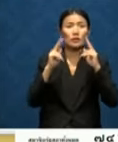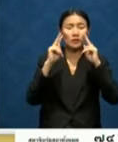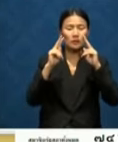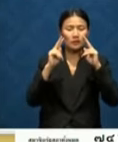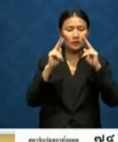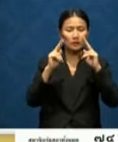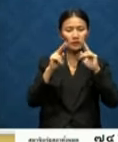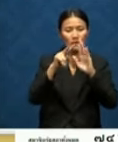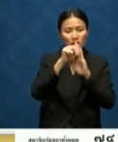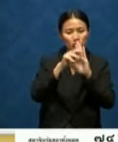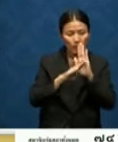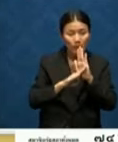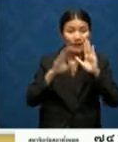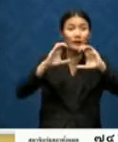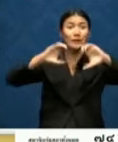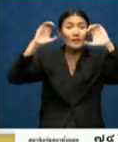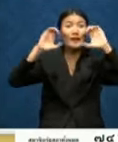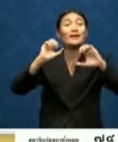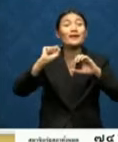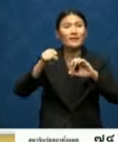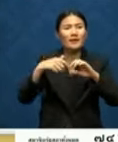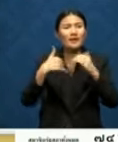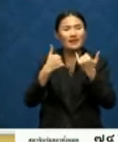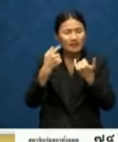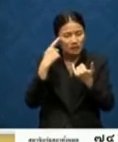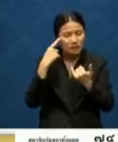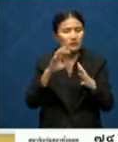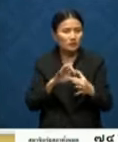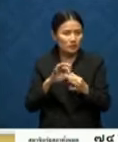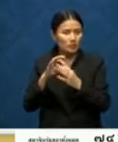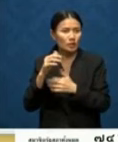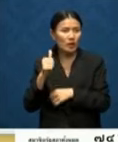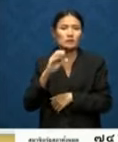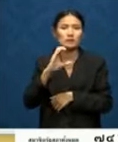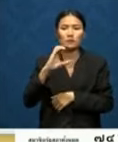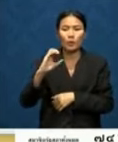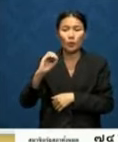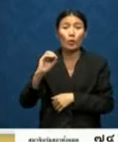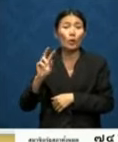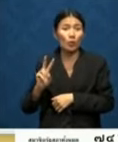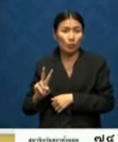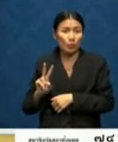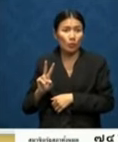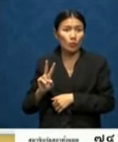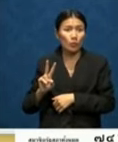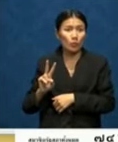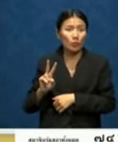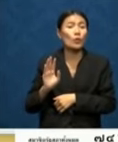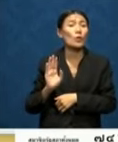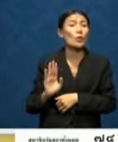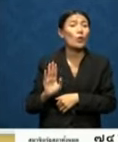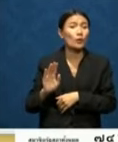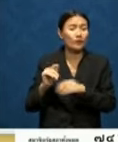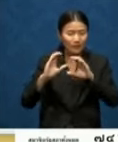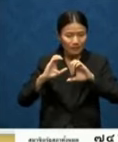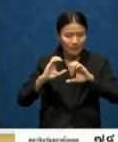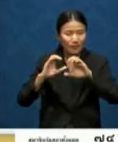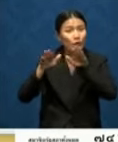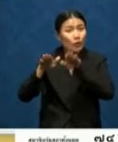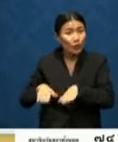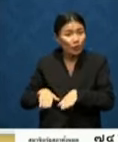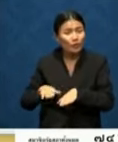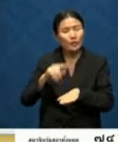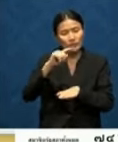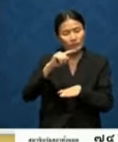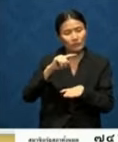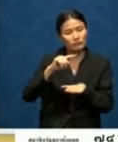ครับคาร์บอนเครดิตในอนาคตครับเพราะฉะนั้นการซื้อคาร์บอนเครดิตมันเหมาะกับอาจารย์กับประเทศ